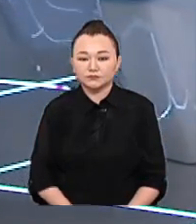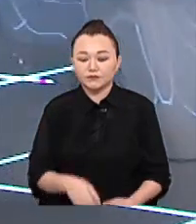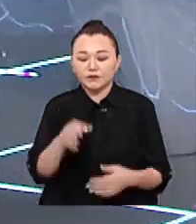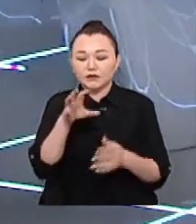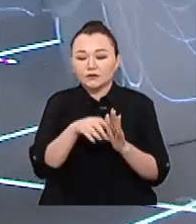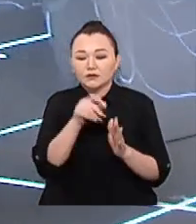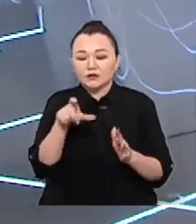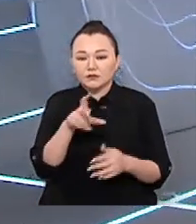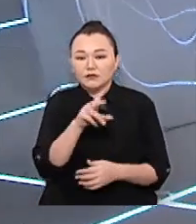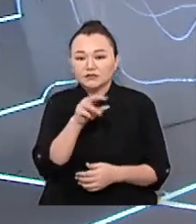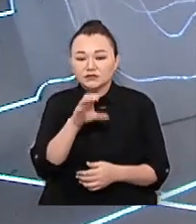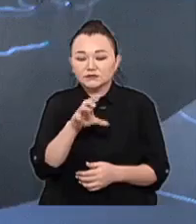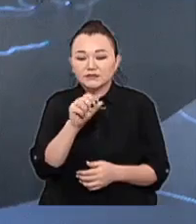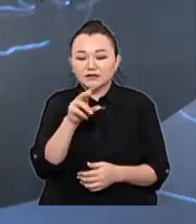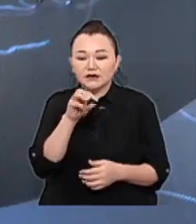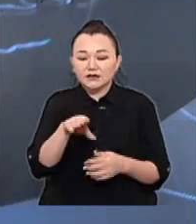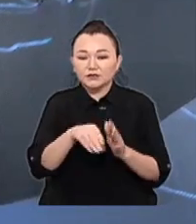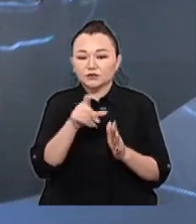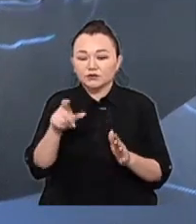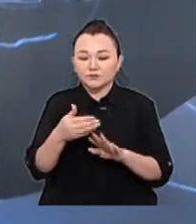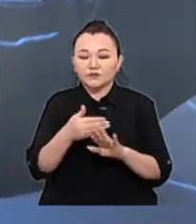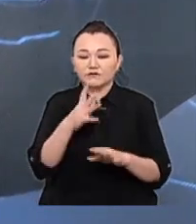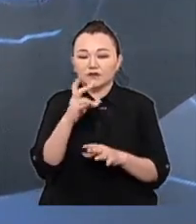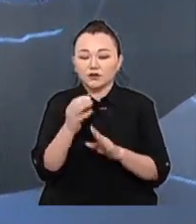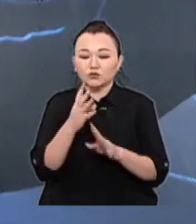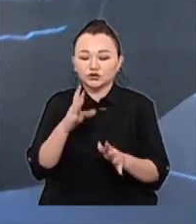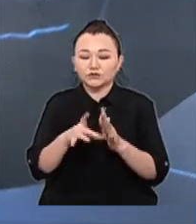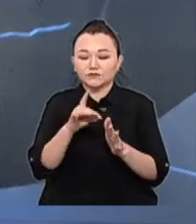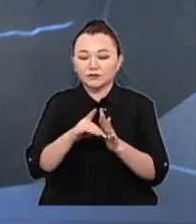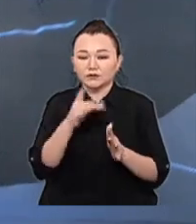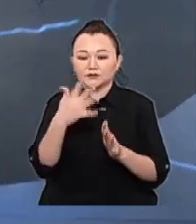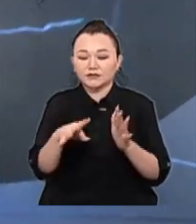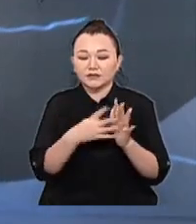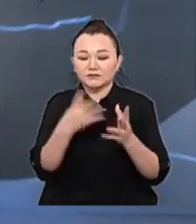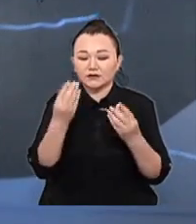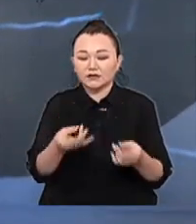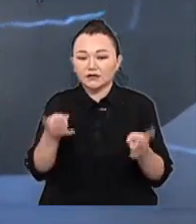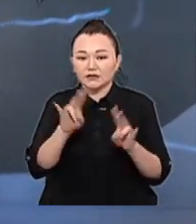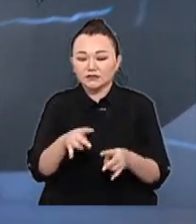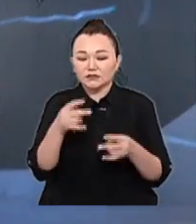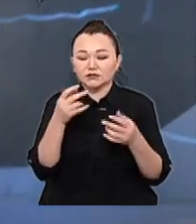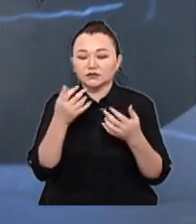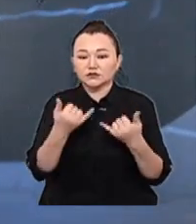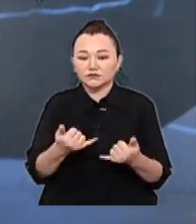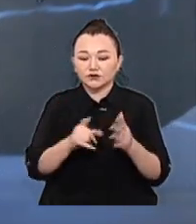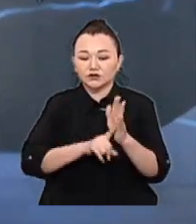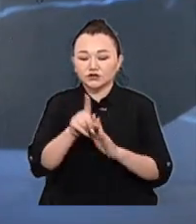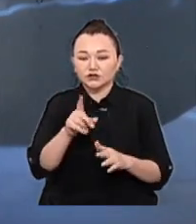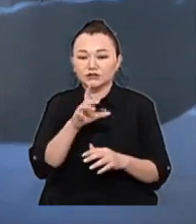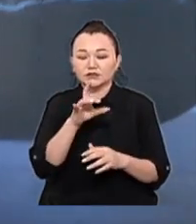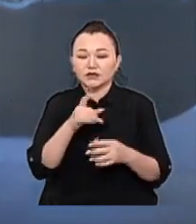Мәжіліс пен мәслихат депутаттарының кезектен тыс сайлауына туп-тура 59 күн қалып отыр. Әрі бүгіннен бастап саяси